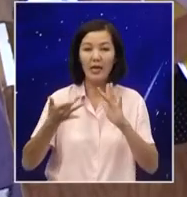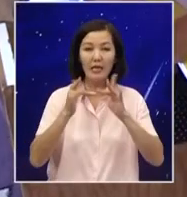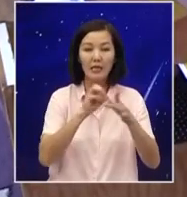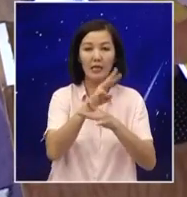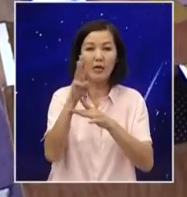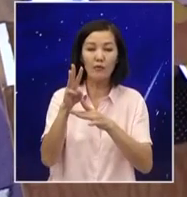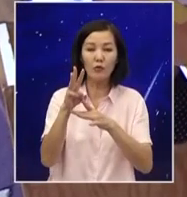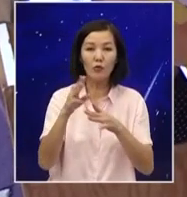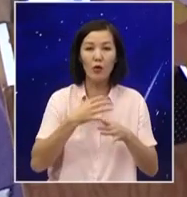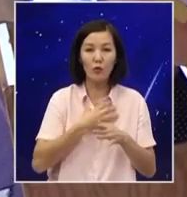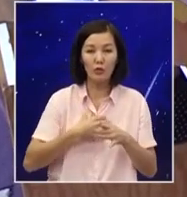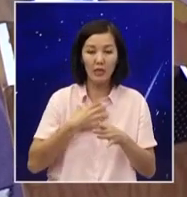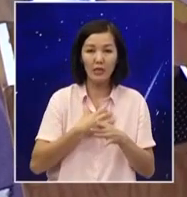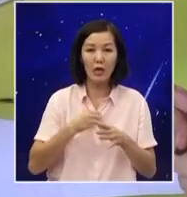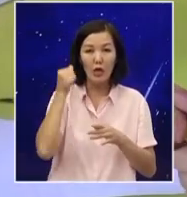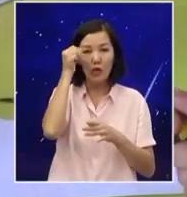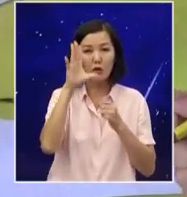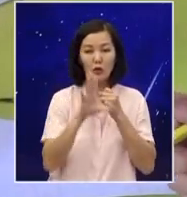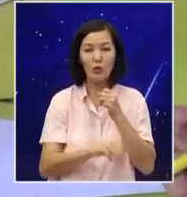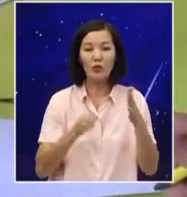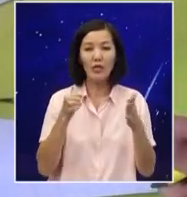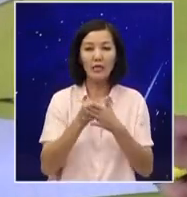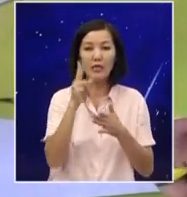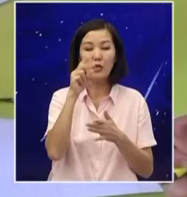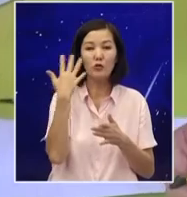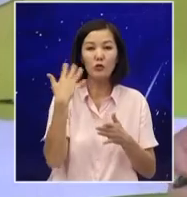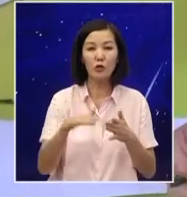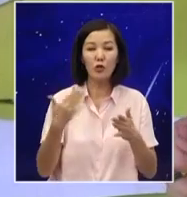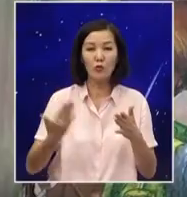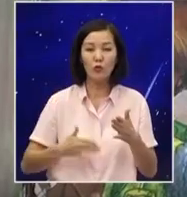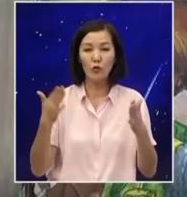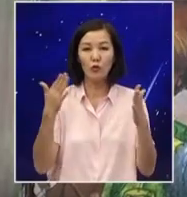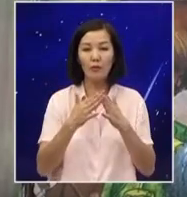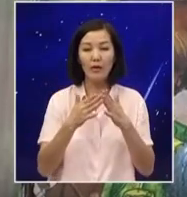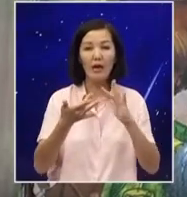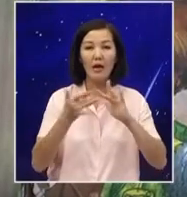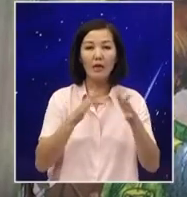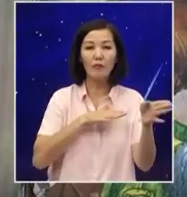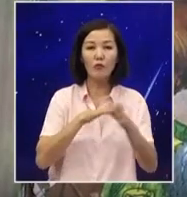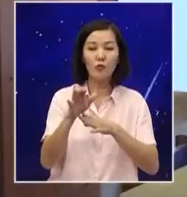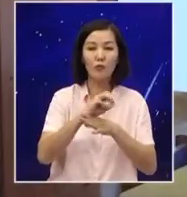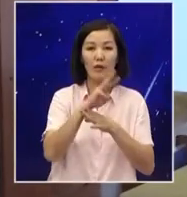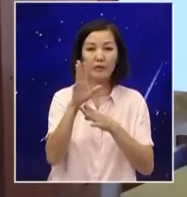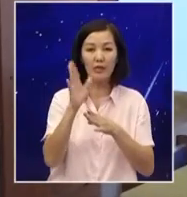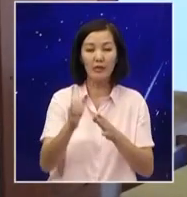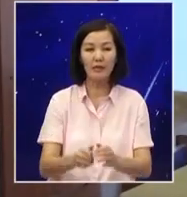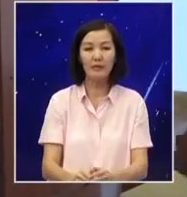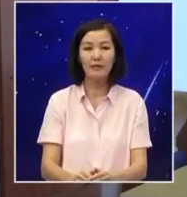қамту да өзекті. Жыл соңына дейін өңіріміздегі 250 тұрғыны бар ауылдар ғаламтормен толық қамтылатын болады.